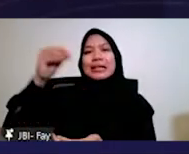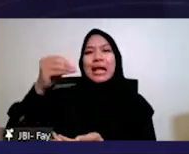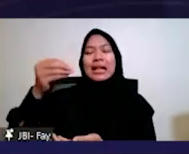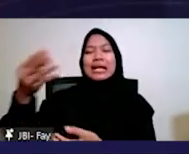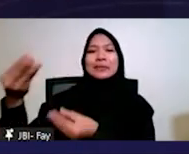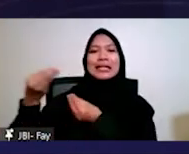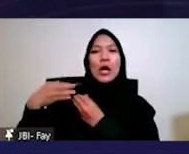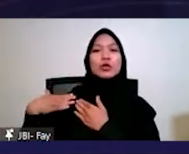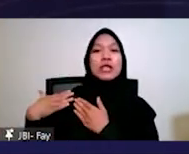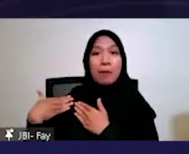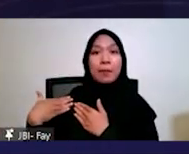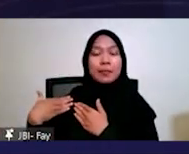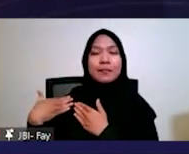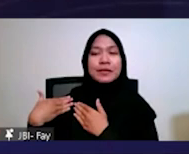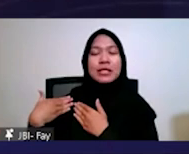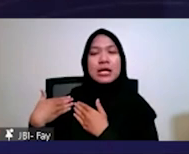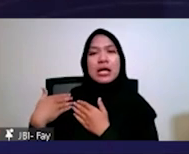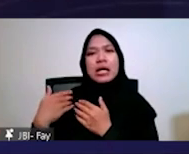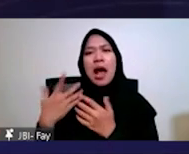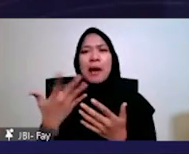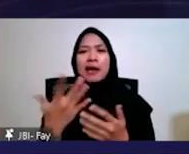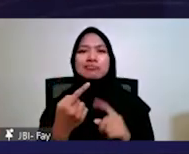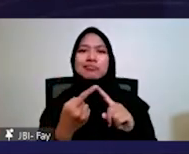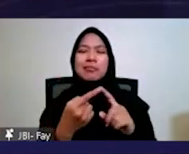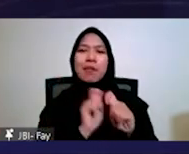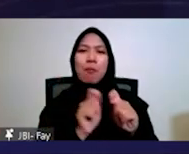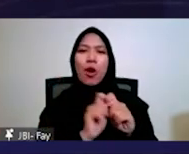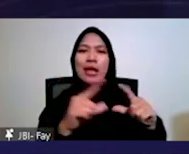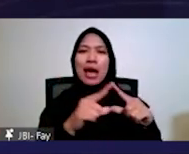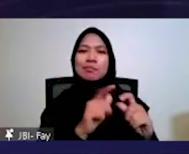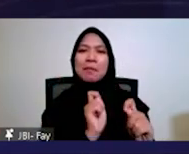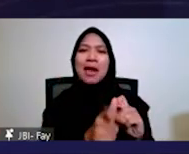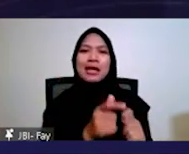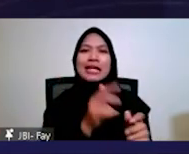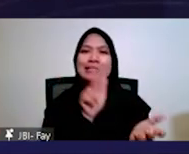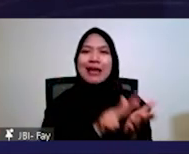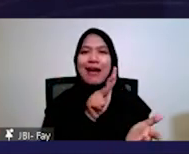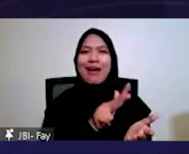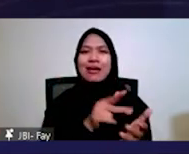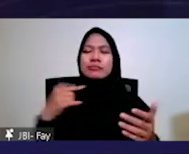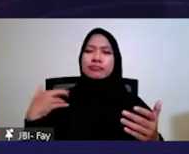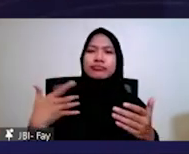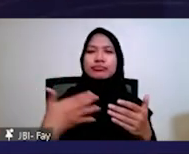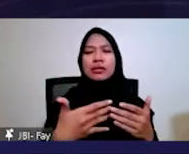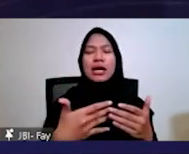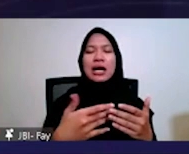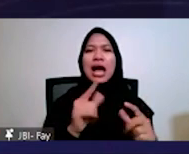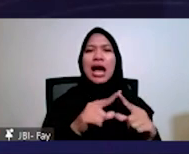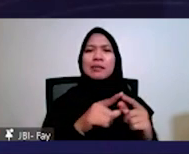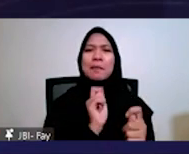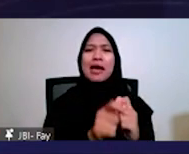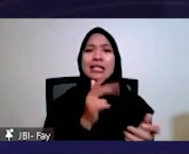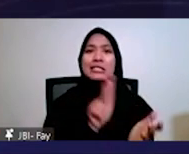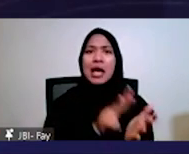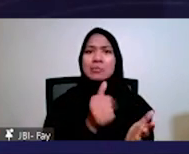mandat untuk antara lain menerbitkan alat pembayaran yang sah selama ini pembayaran yang sah